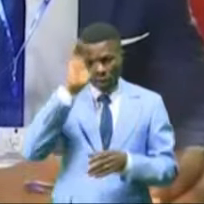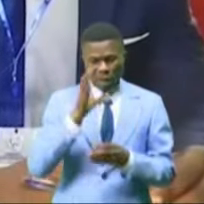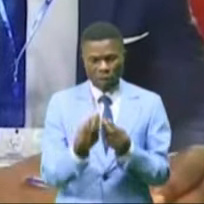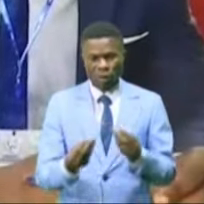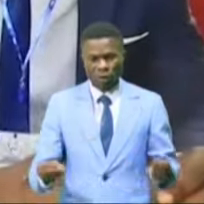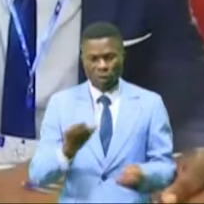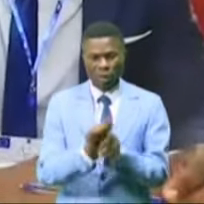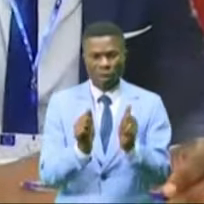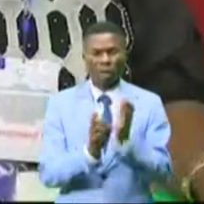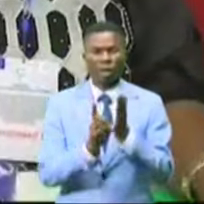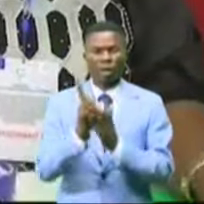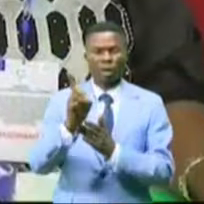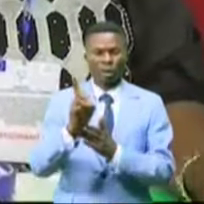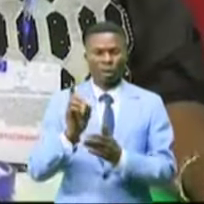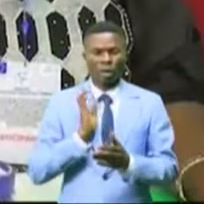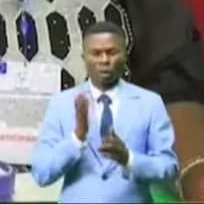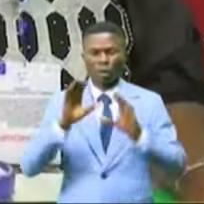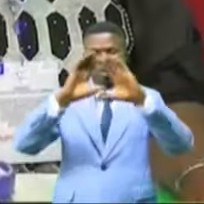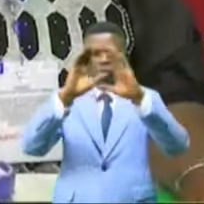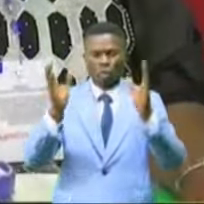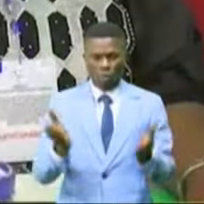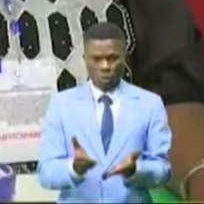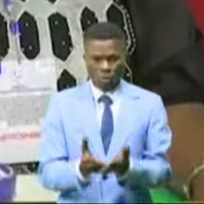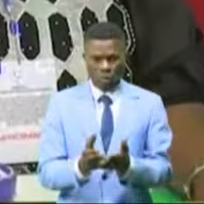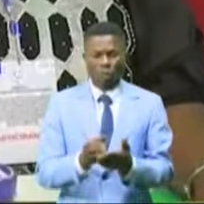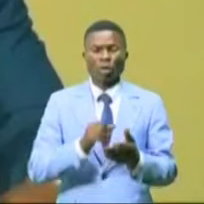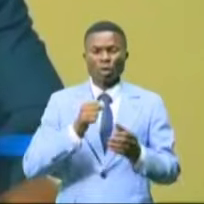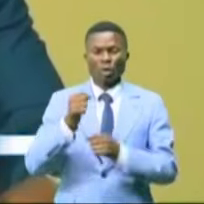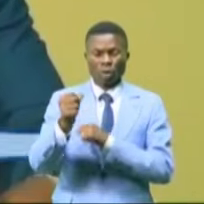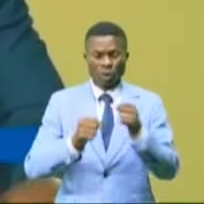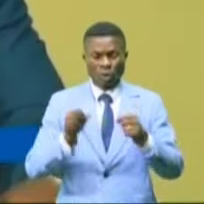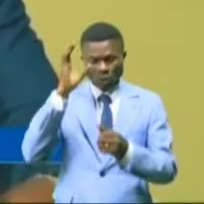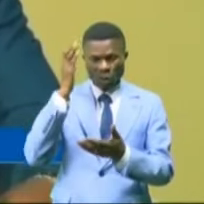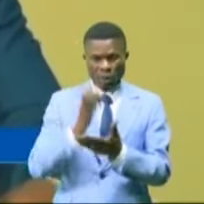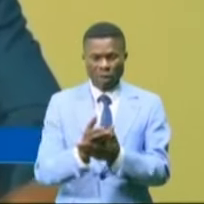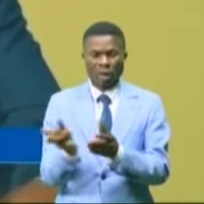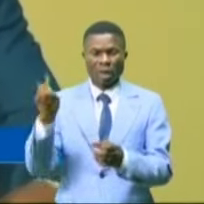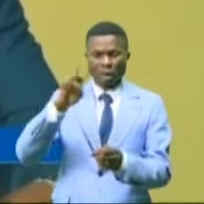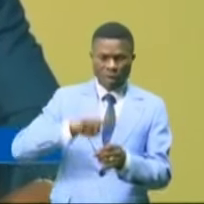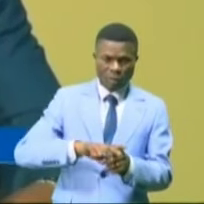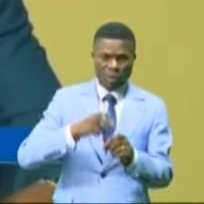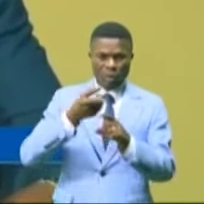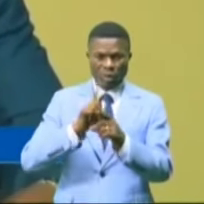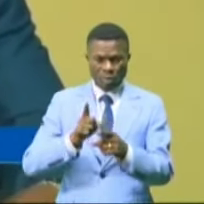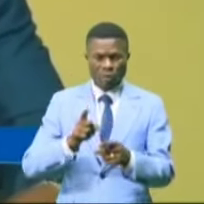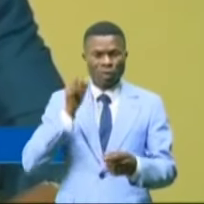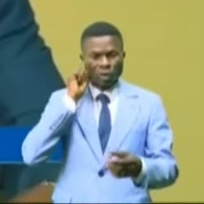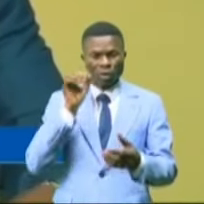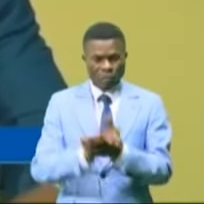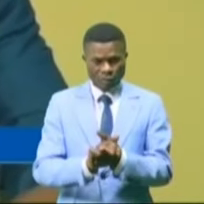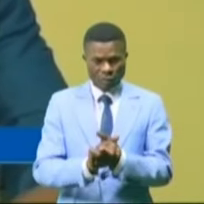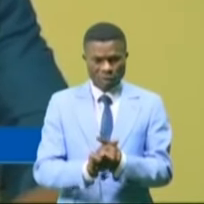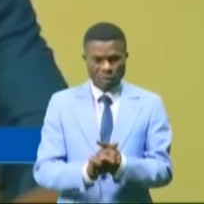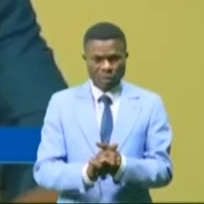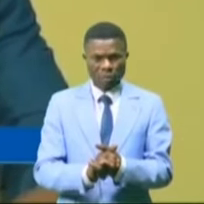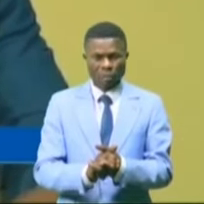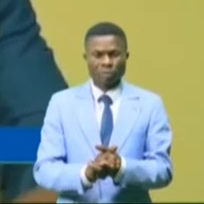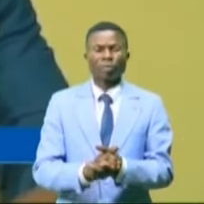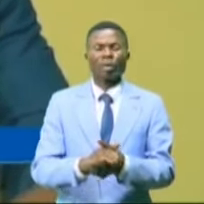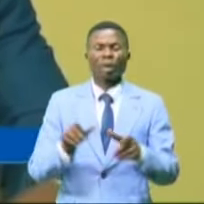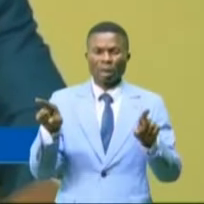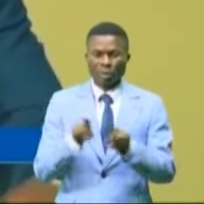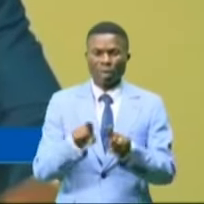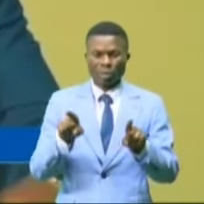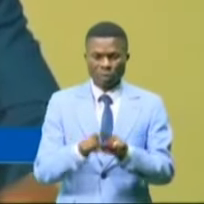pour le développement de nos communautés. La lutte contre la violence liée au genre est synonyme